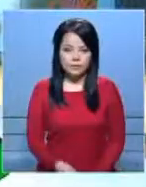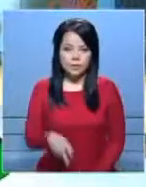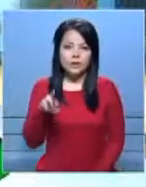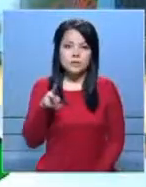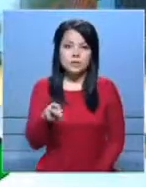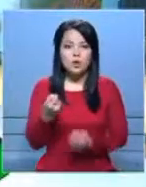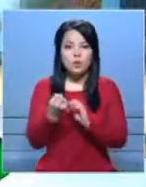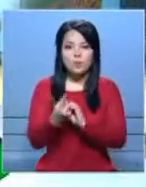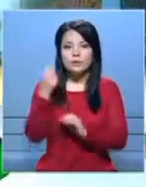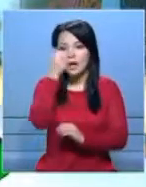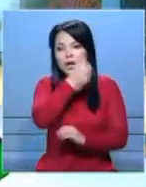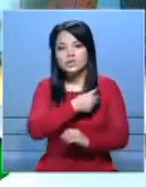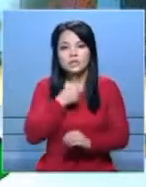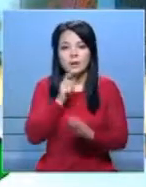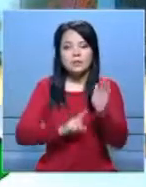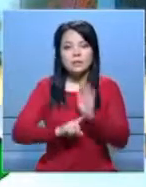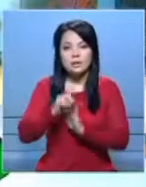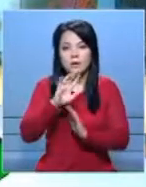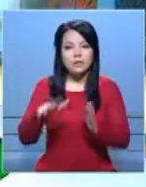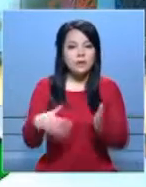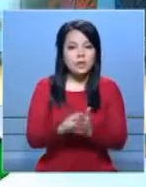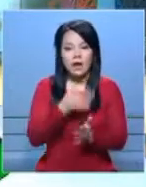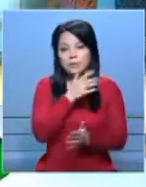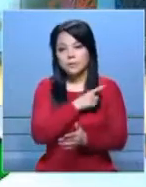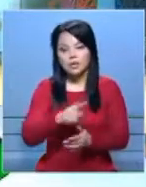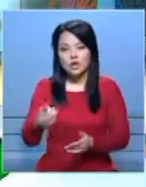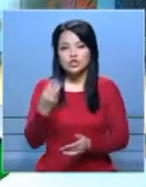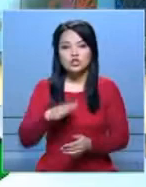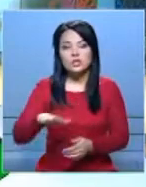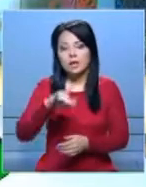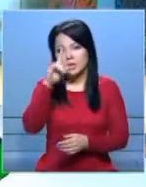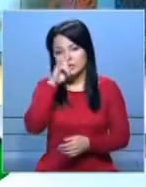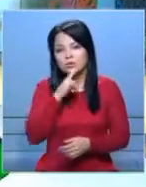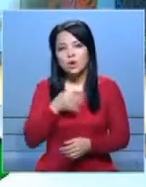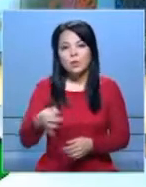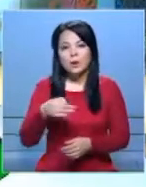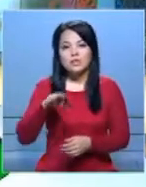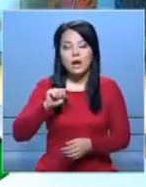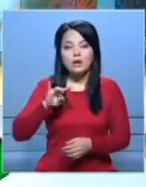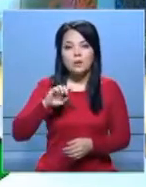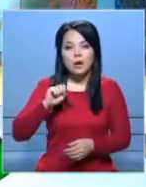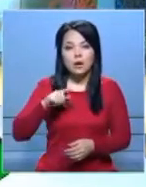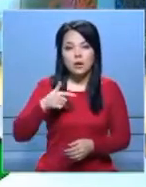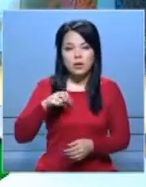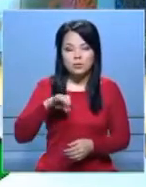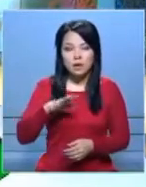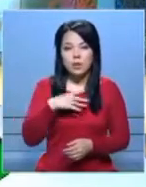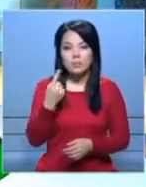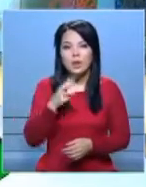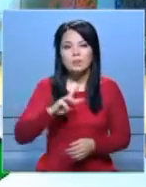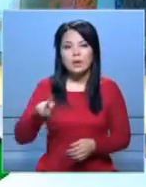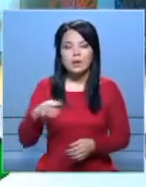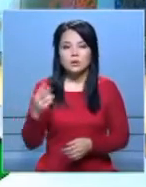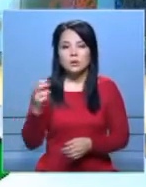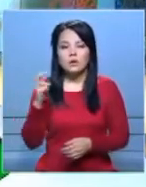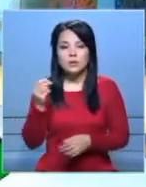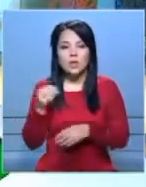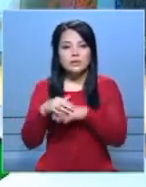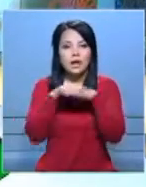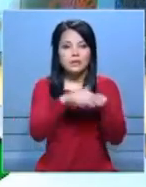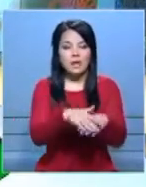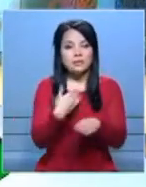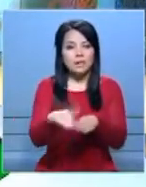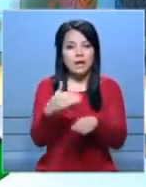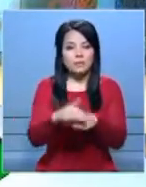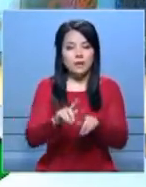азырақ. Ел жаңалықтары. 2011 жылдан бері Шығыс Қазақстан облысының Тарбағатай ауданында 1 миллиард теңгеге жуық шағын несие берілген. Жұмыспен